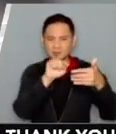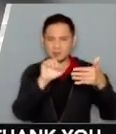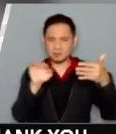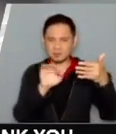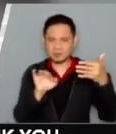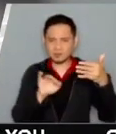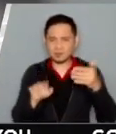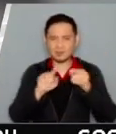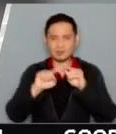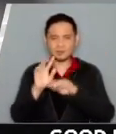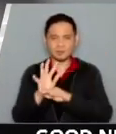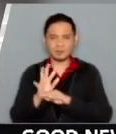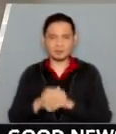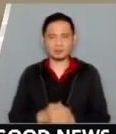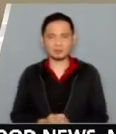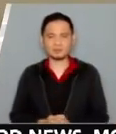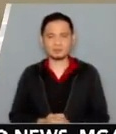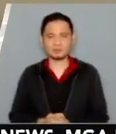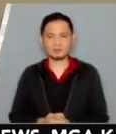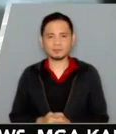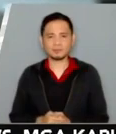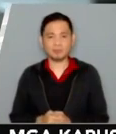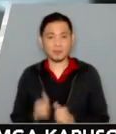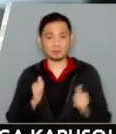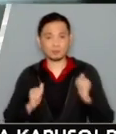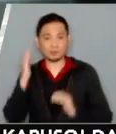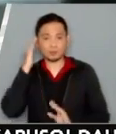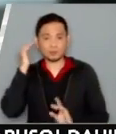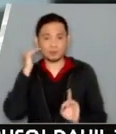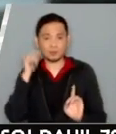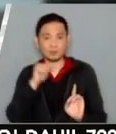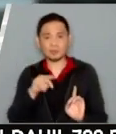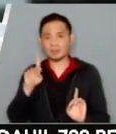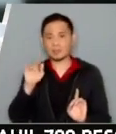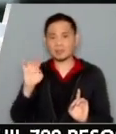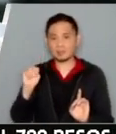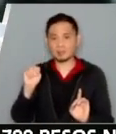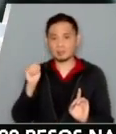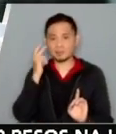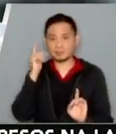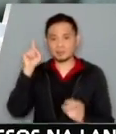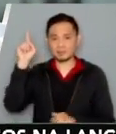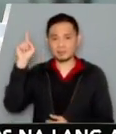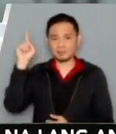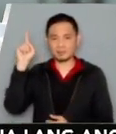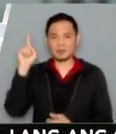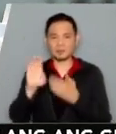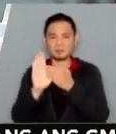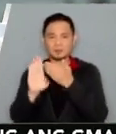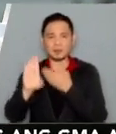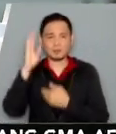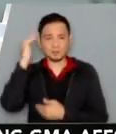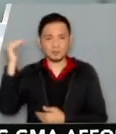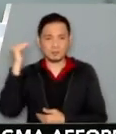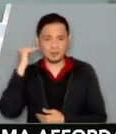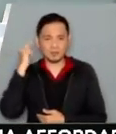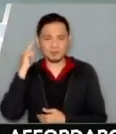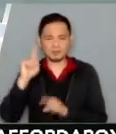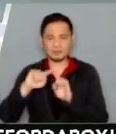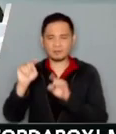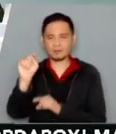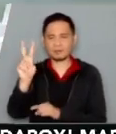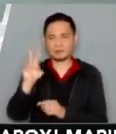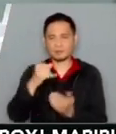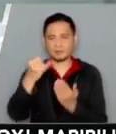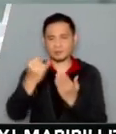of Korean actor, balik bansa naman si Kim Won-sik para sa kanyang upcoming project sa bansa. Si Won-sik ay nakilala sa mga TV series